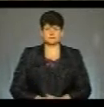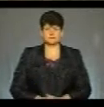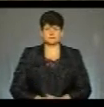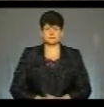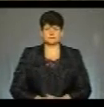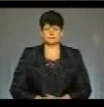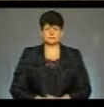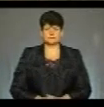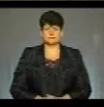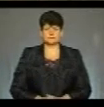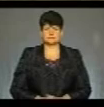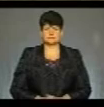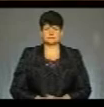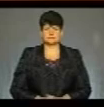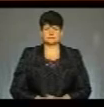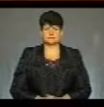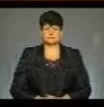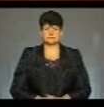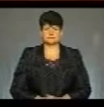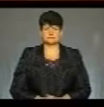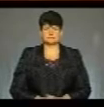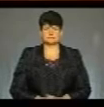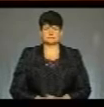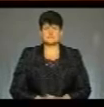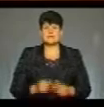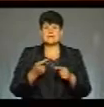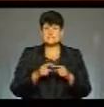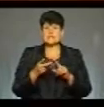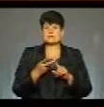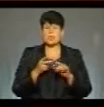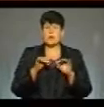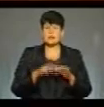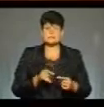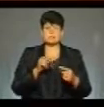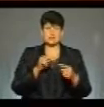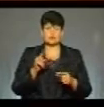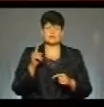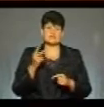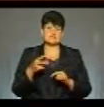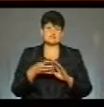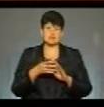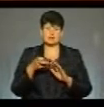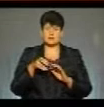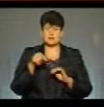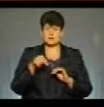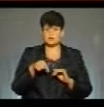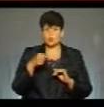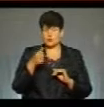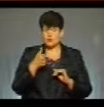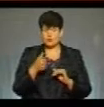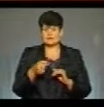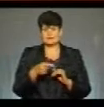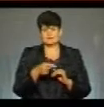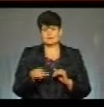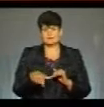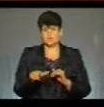на Суспільному. Тернопільщина. Це друга акція протесту. 29 липня цього року на трасі Тернопіль-Жванець між